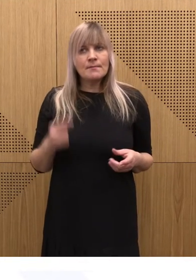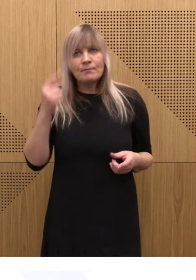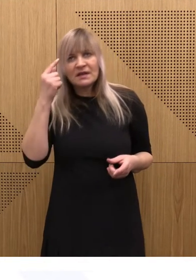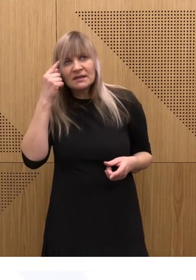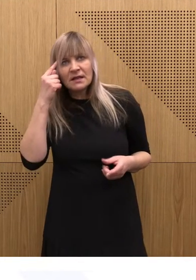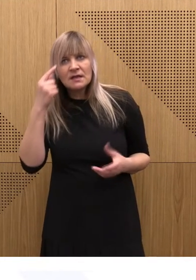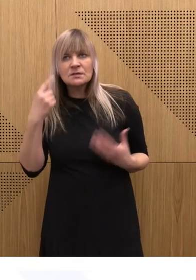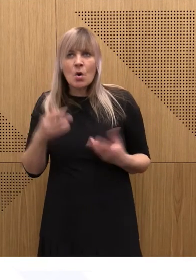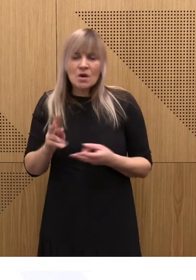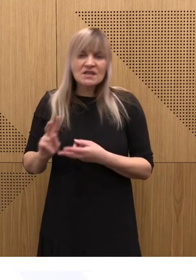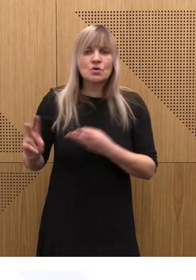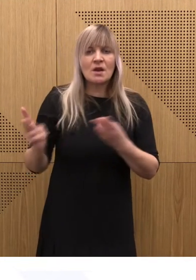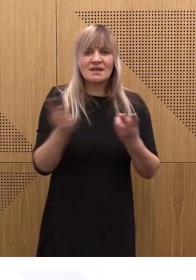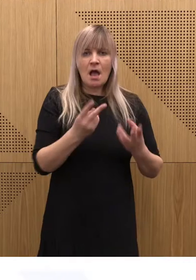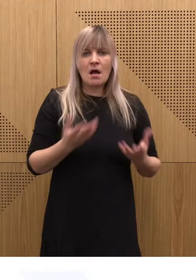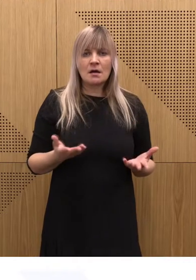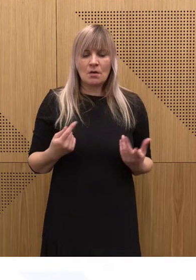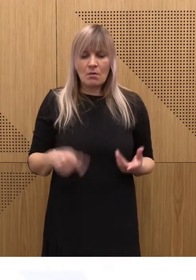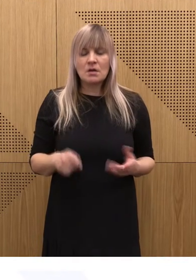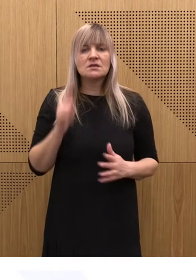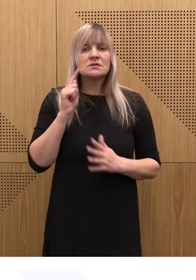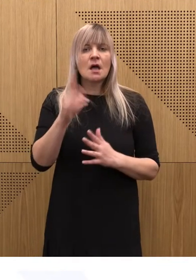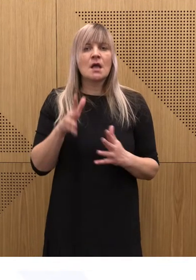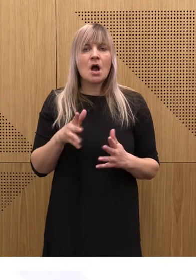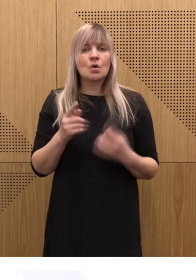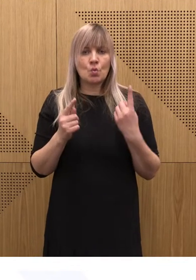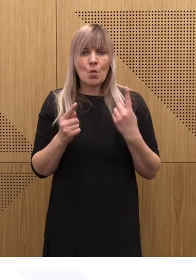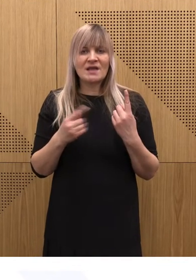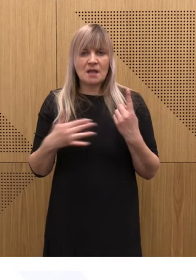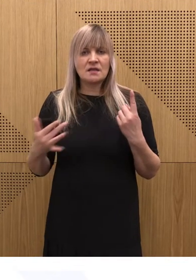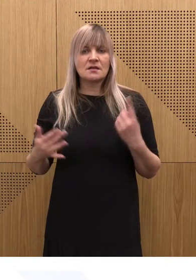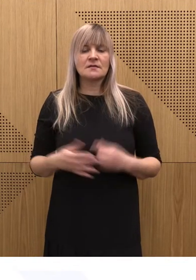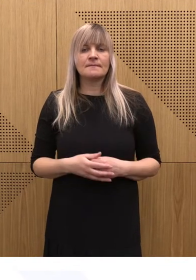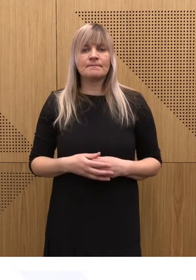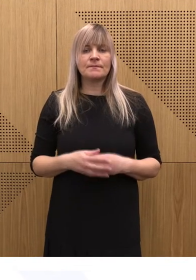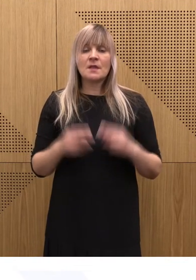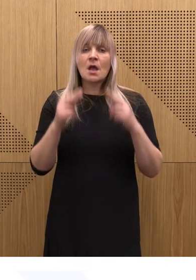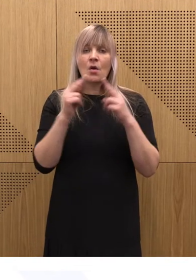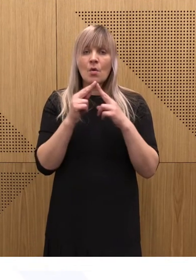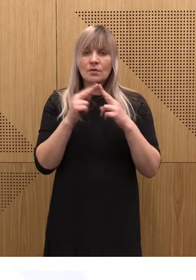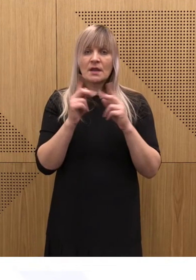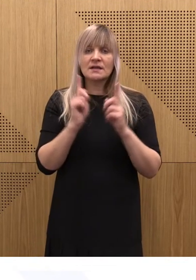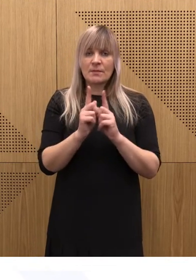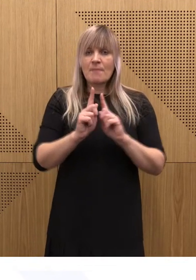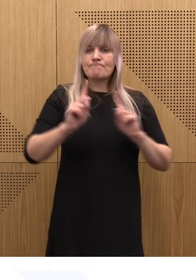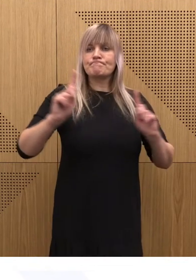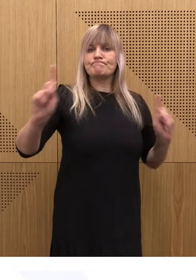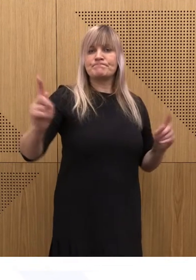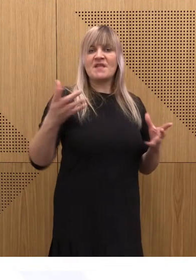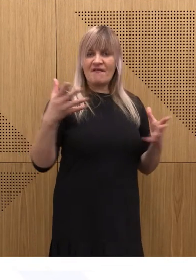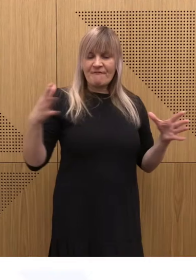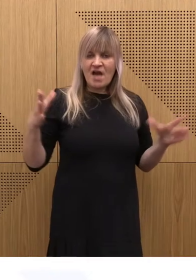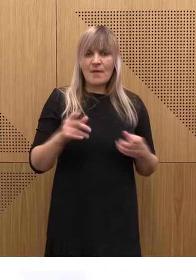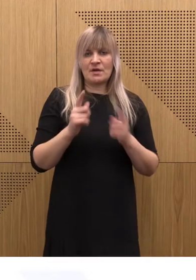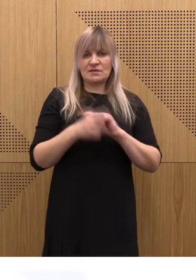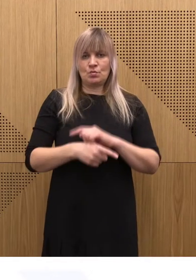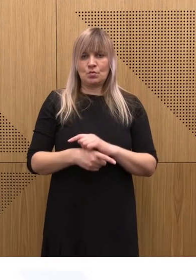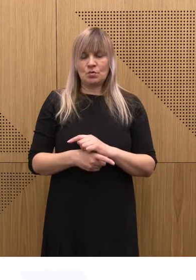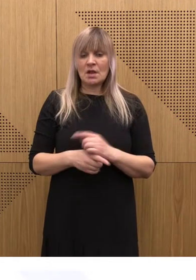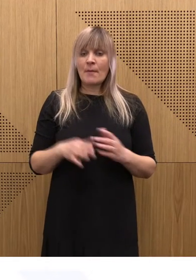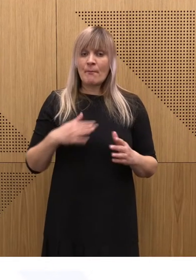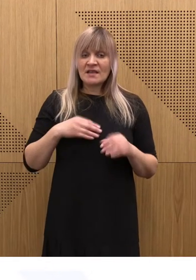kaasa, oli solidaarne ja sai aru ühest väga lihtsast asjast. Kontakte tuleb vähendada. Kui me tahame viiruse